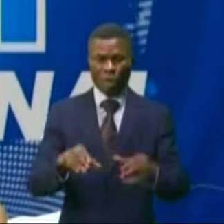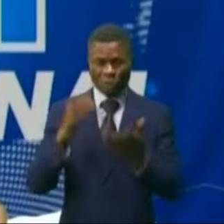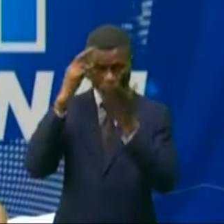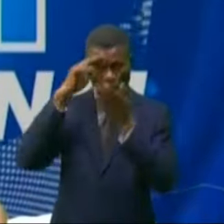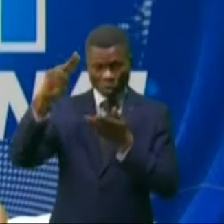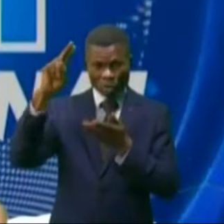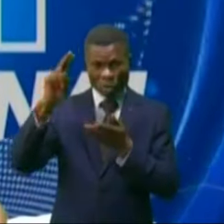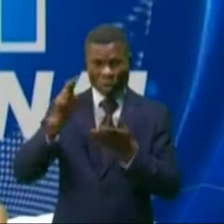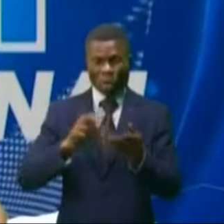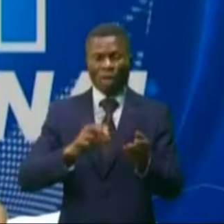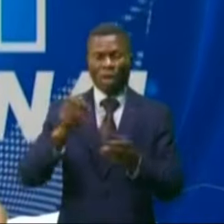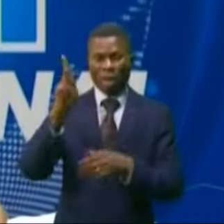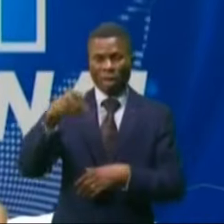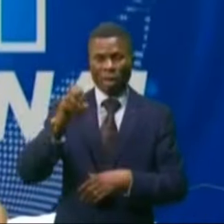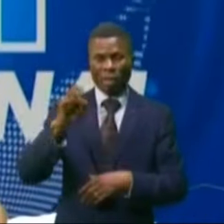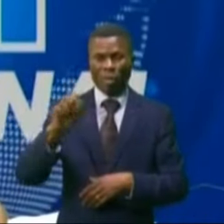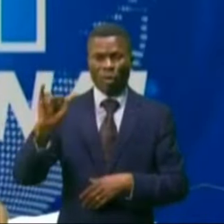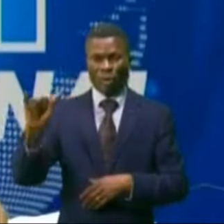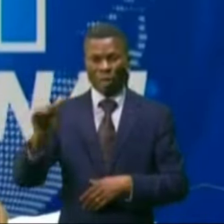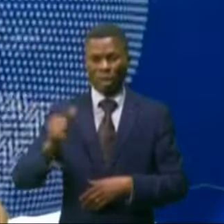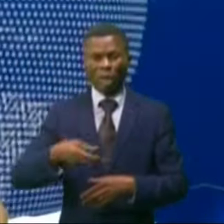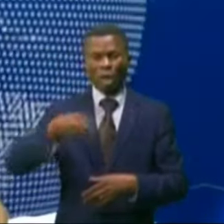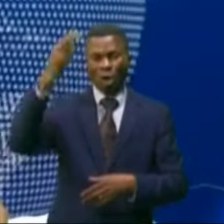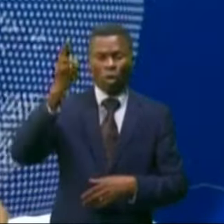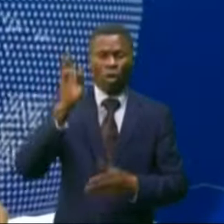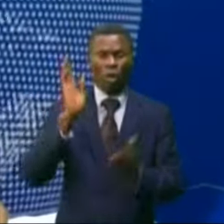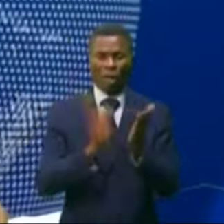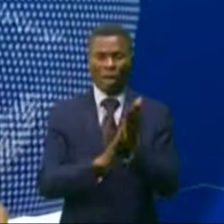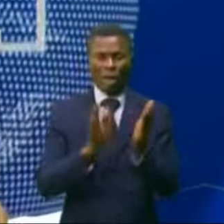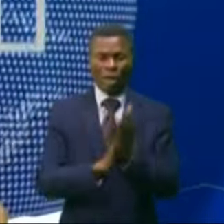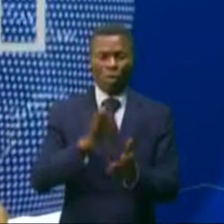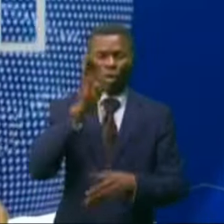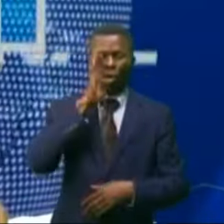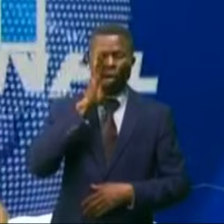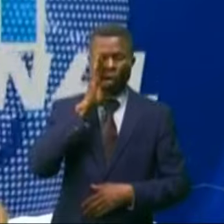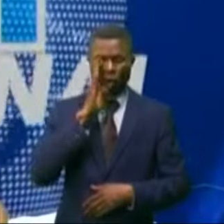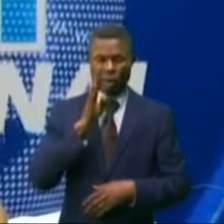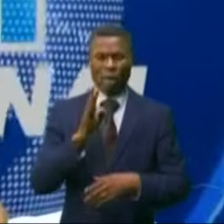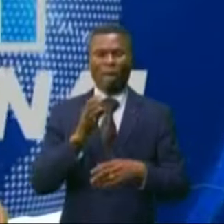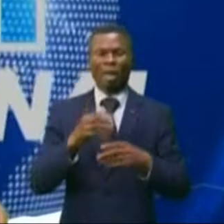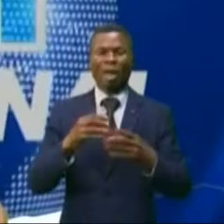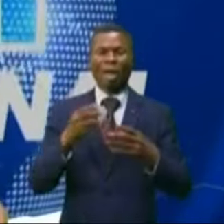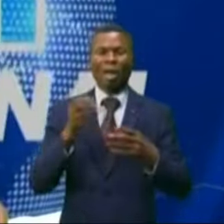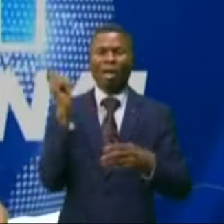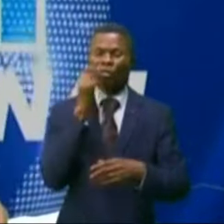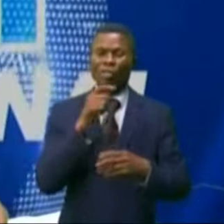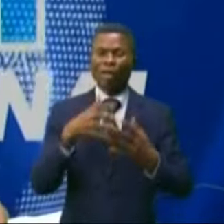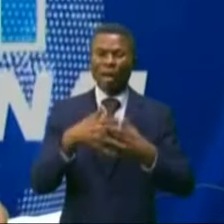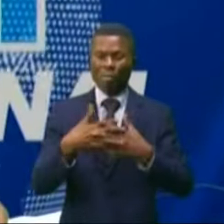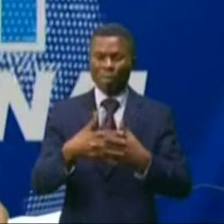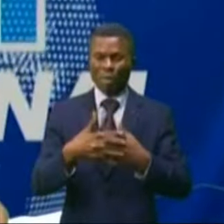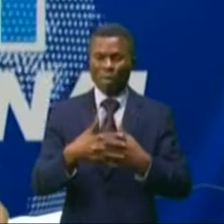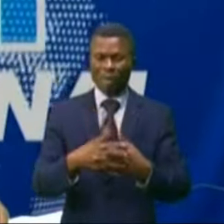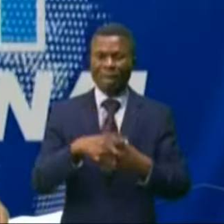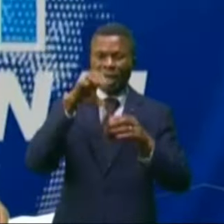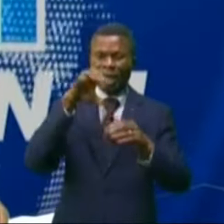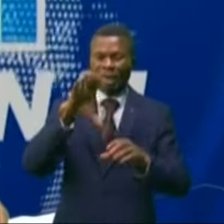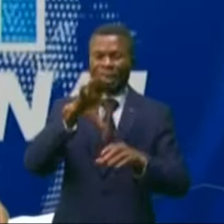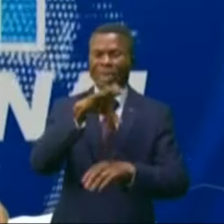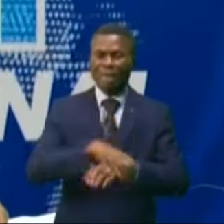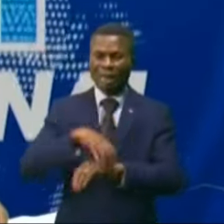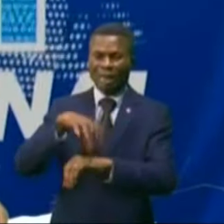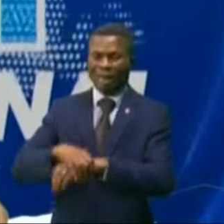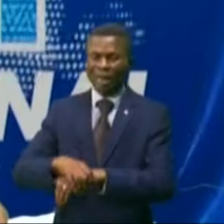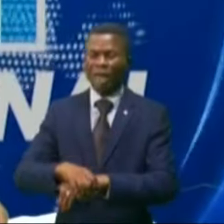de polytechnique et ceux de la Haute École de Bruxelles ont conçu une machine de captage de déchets en plastique dans